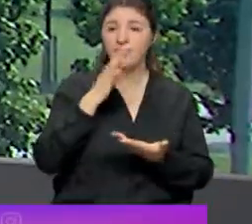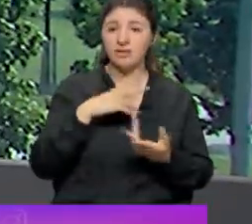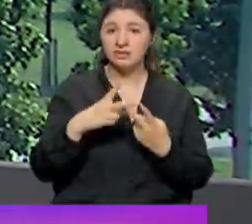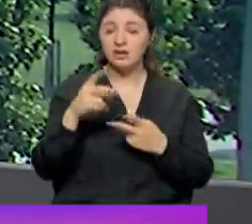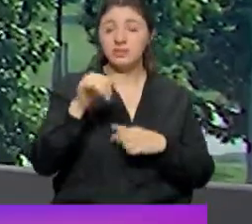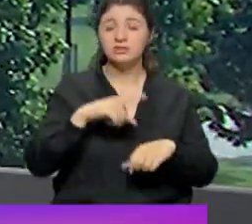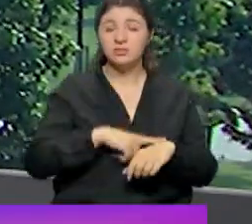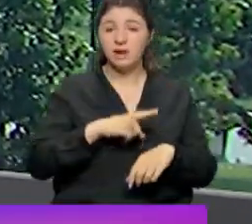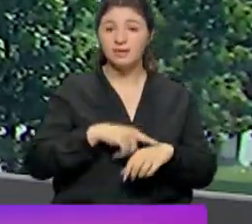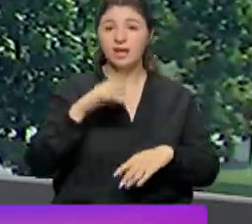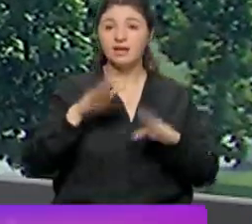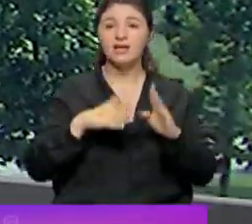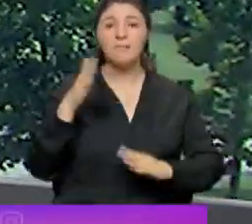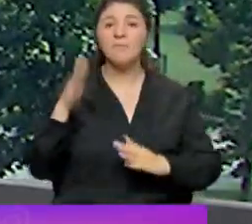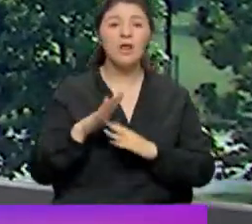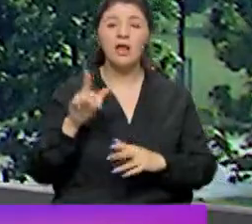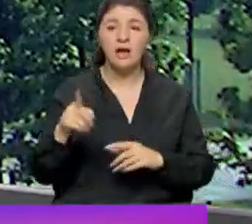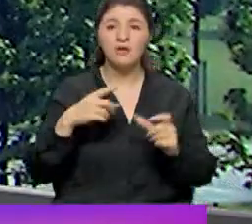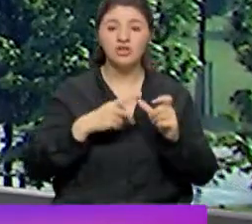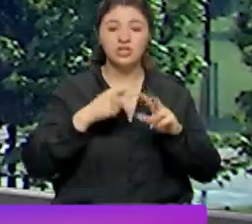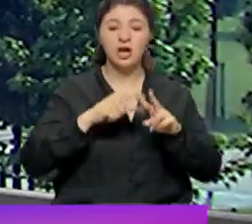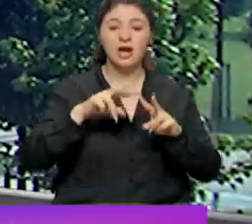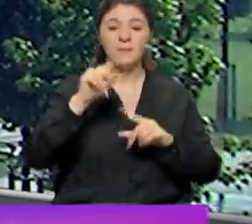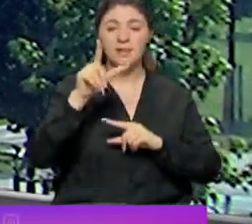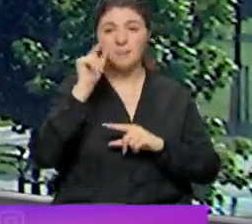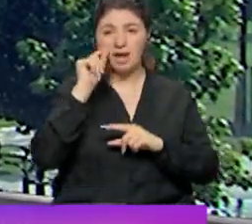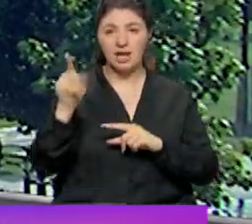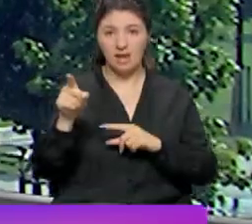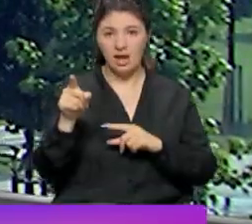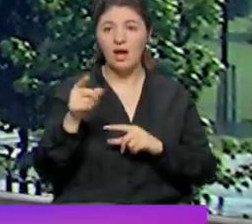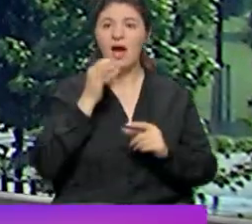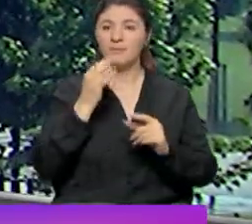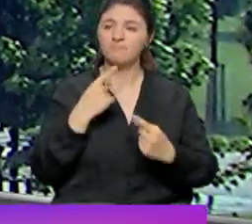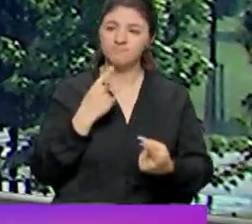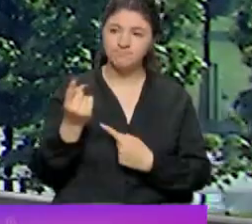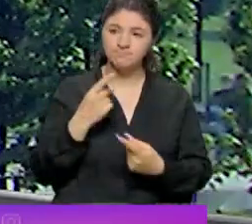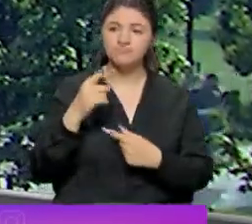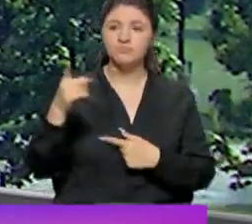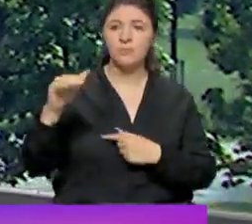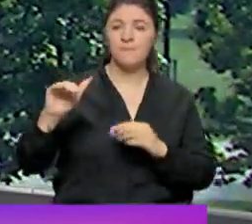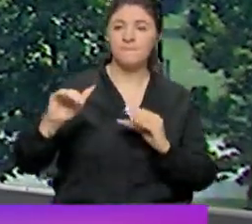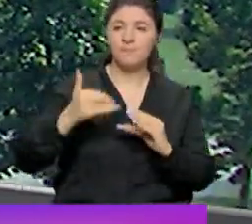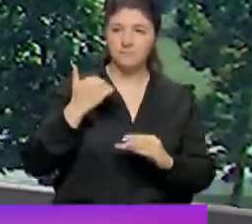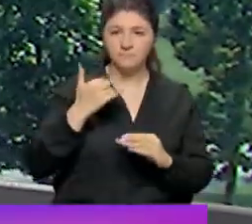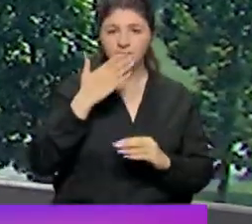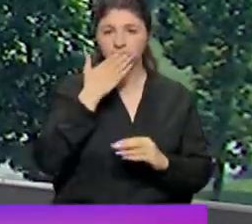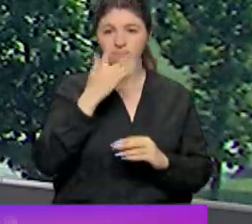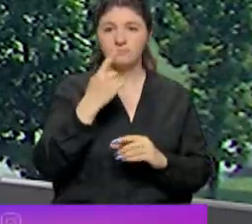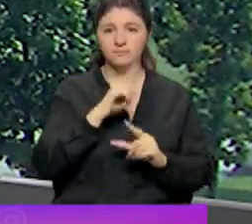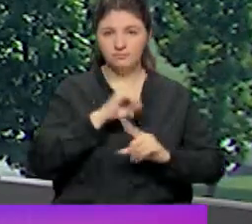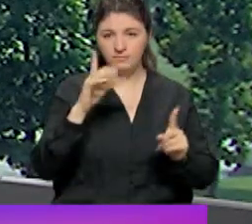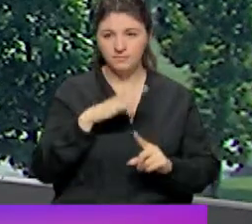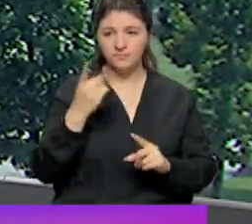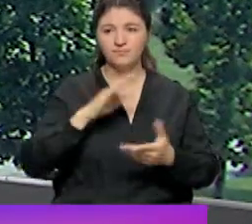aynı zamanda reklam arasında Şamil Tayyar laha haberleşmek Şamil tayyar'dan bir mesaj geldi Bir